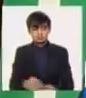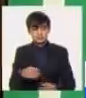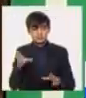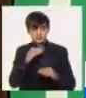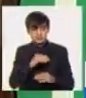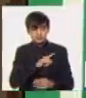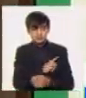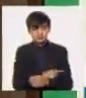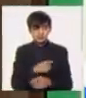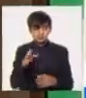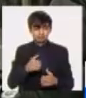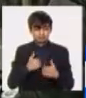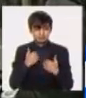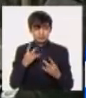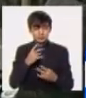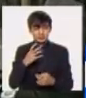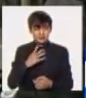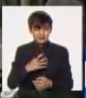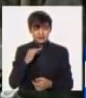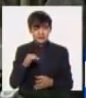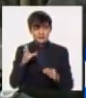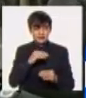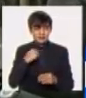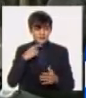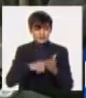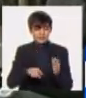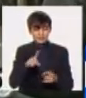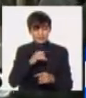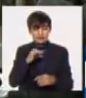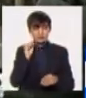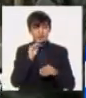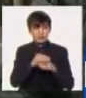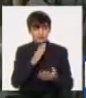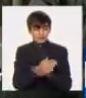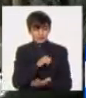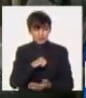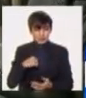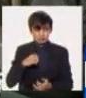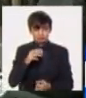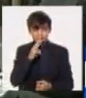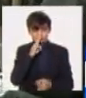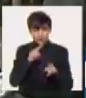Держитесь, вся надежда на вас. Чтобы наконец-то им надбавку дали достойную. И после